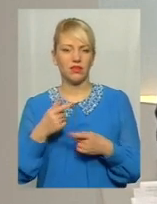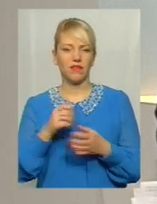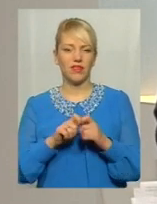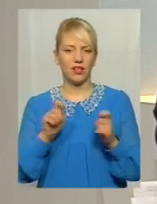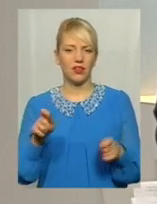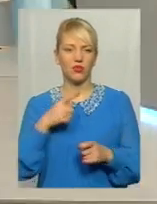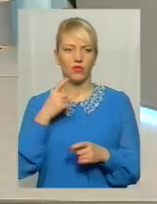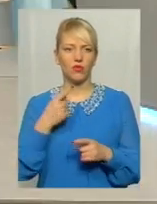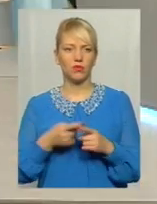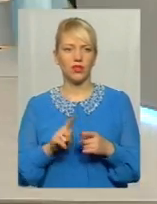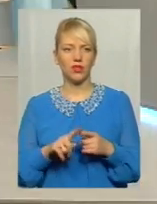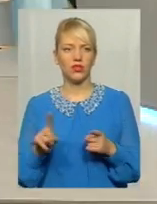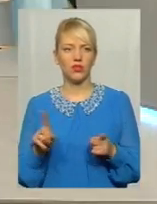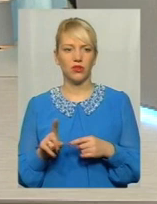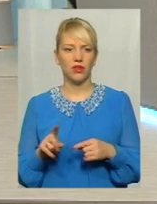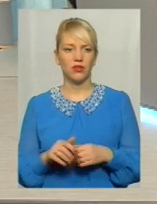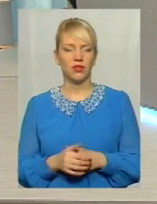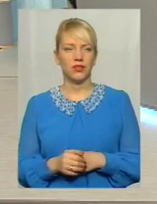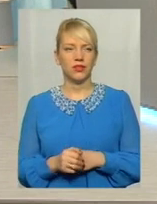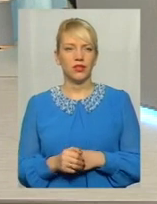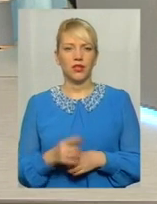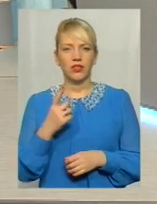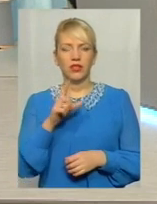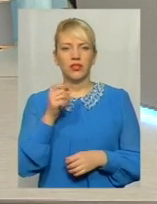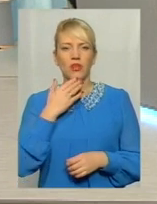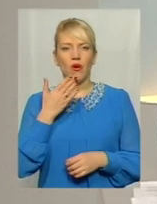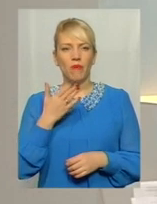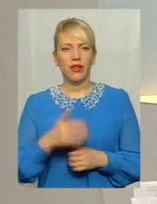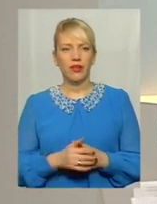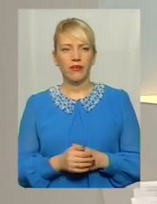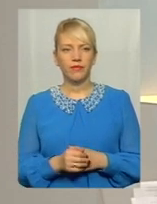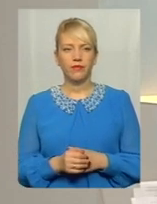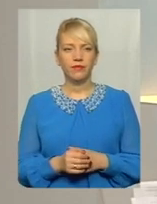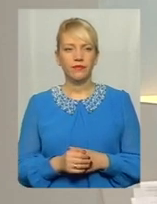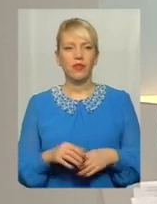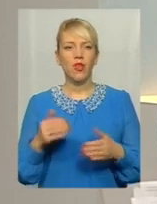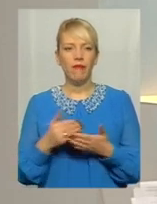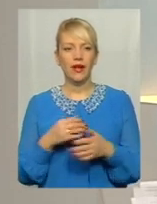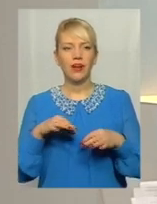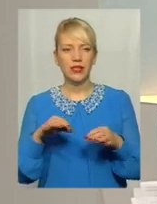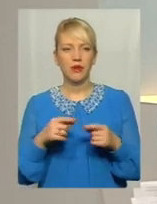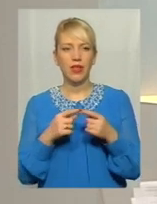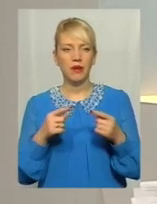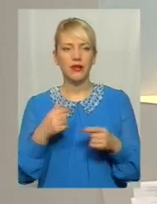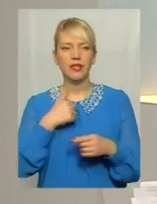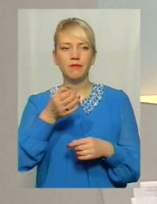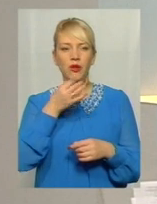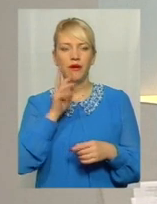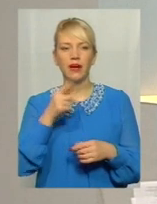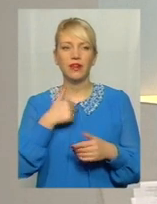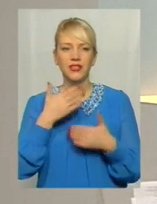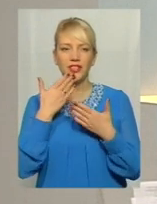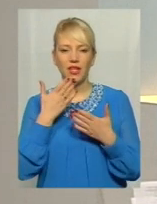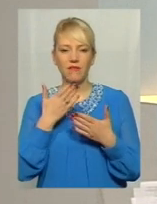що от один з коментарів я зачитаю. Нова транспортна мережа дуже сподобалась, як я читав про неї. Але